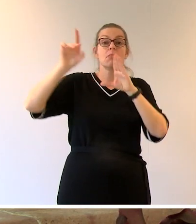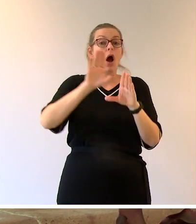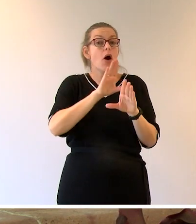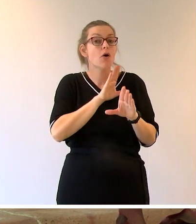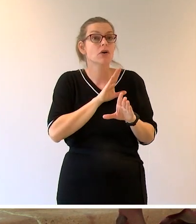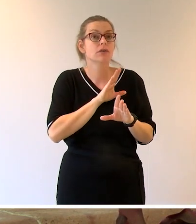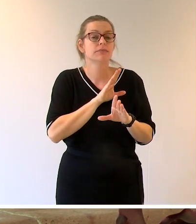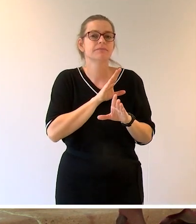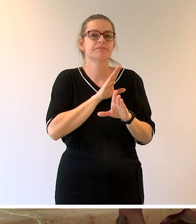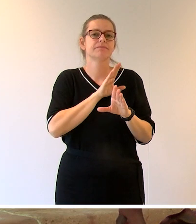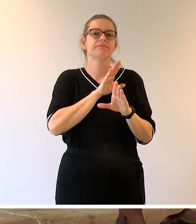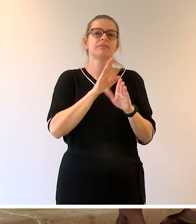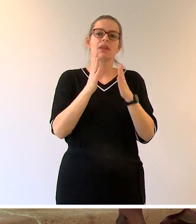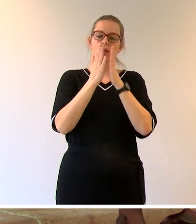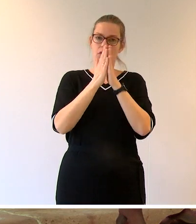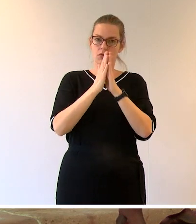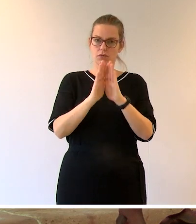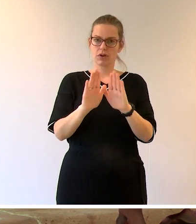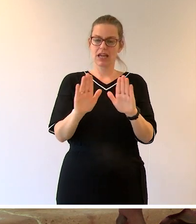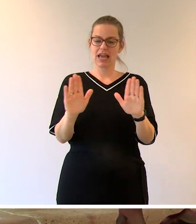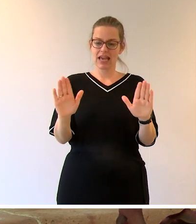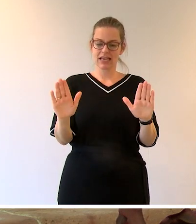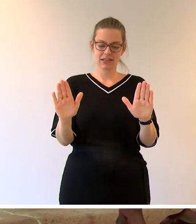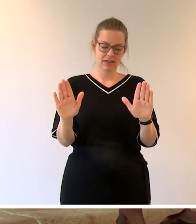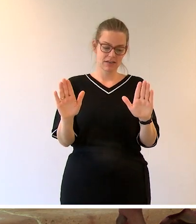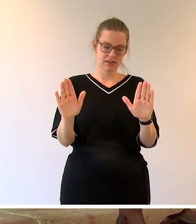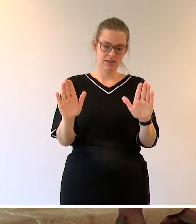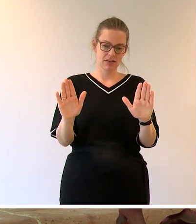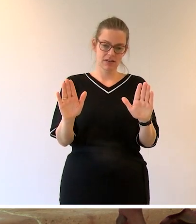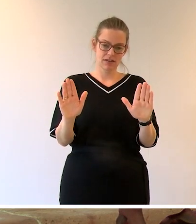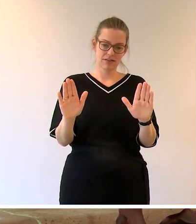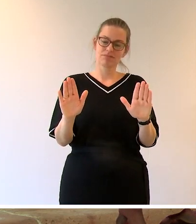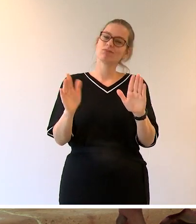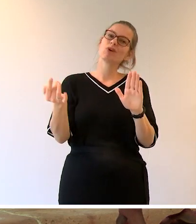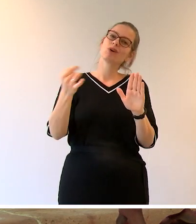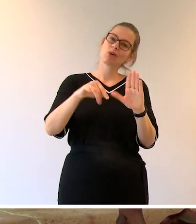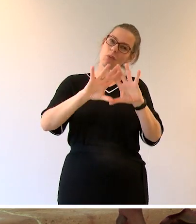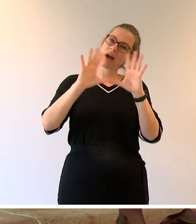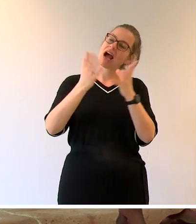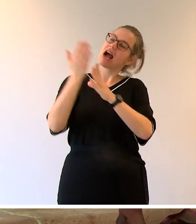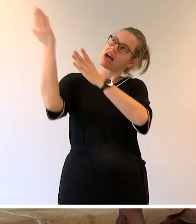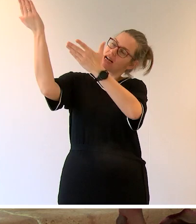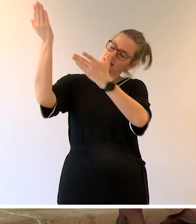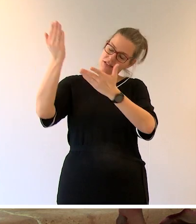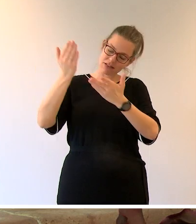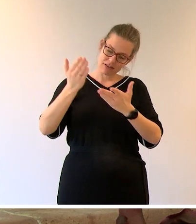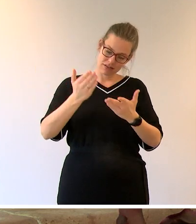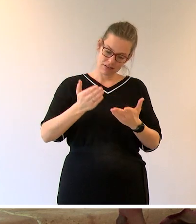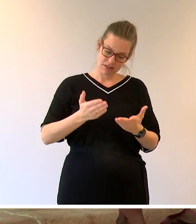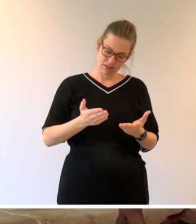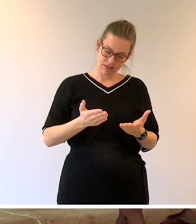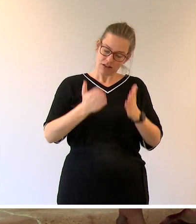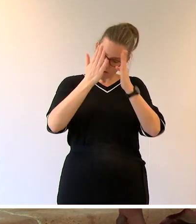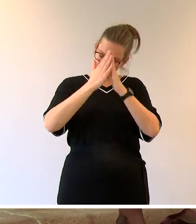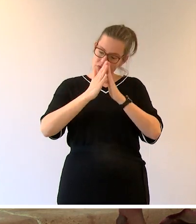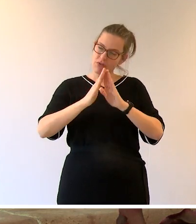Tegelijk dat de vrede op weg is naar de aarde. De vrede op weg naar